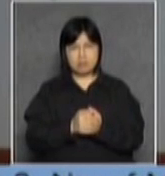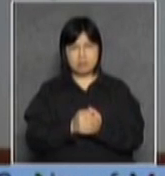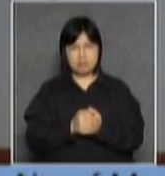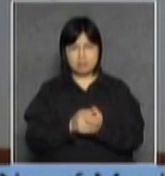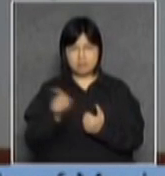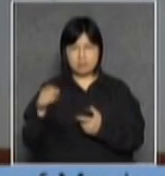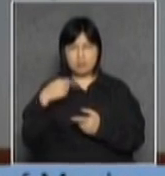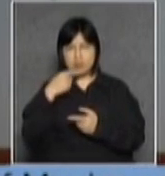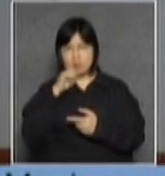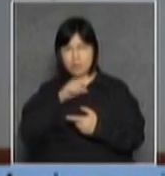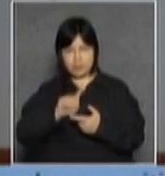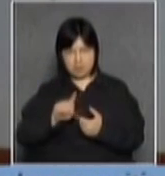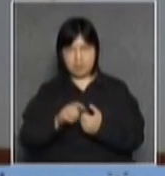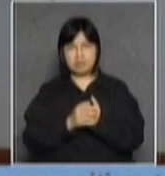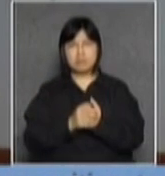佢講嘅係咩呢？就係